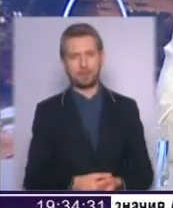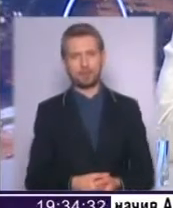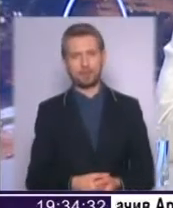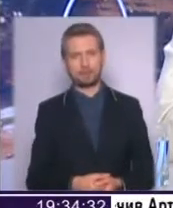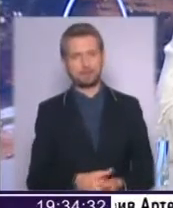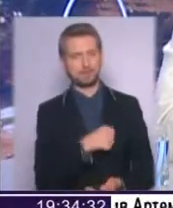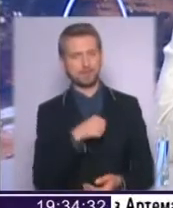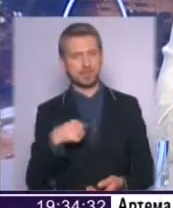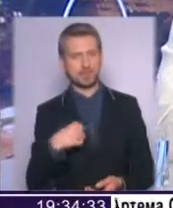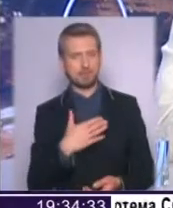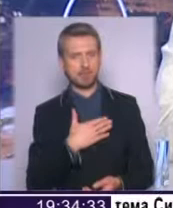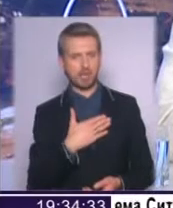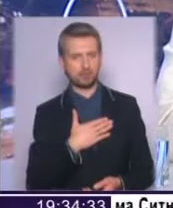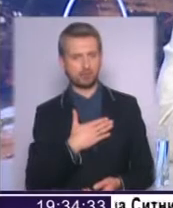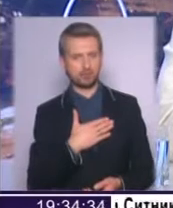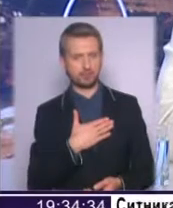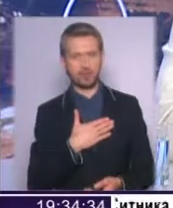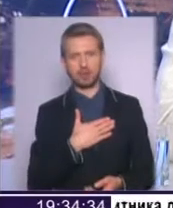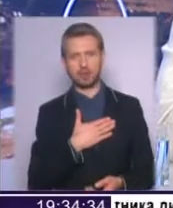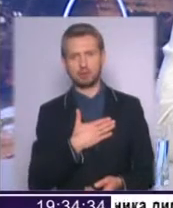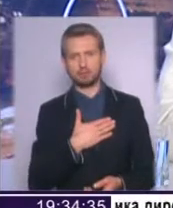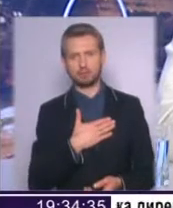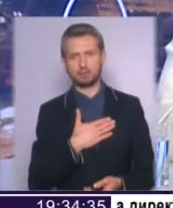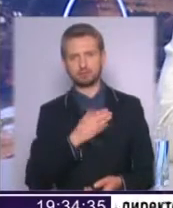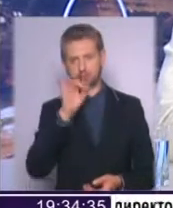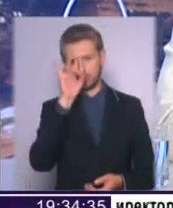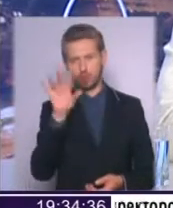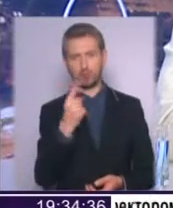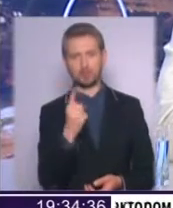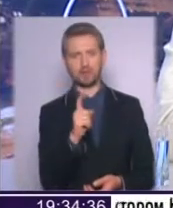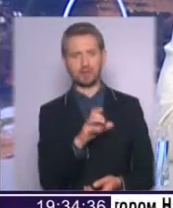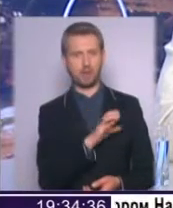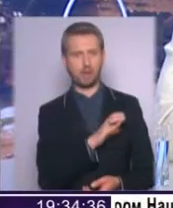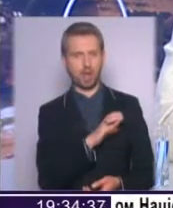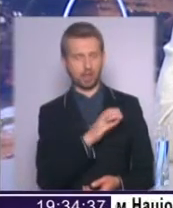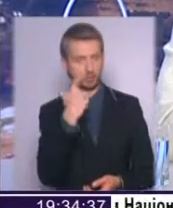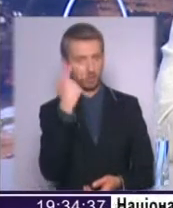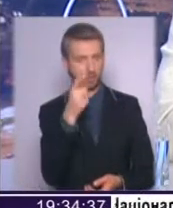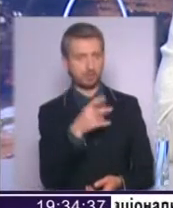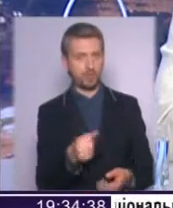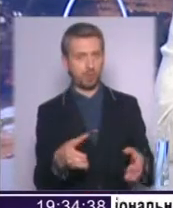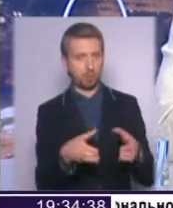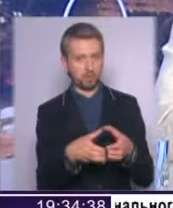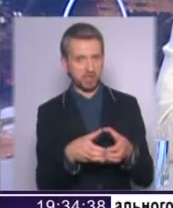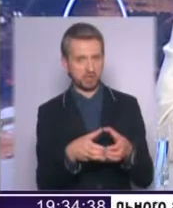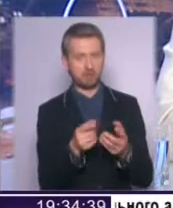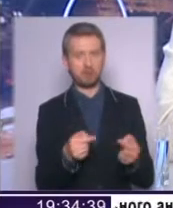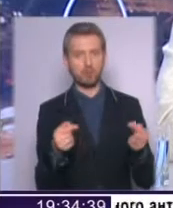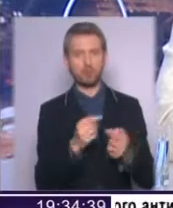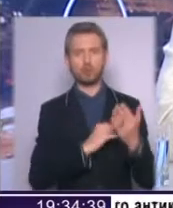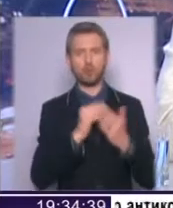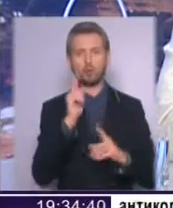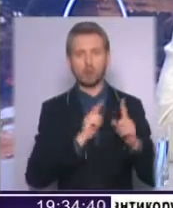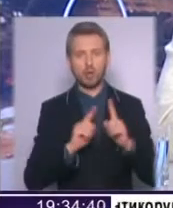наш, кажуть, відомий один з олігархів, заявив на комітеті відповідної Верховної Ради,